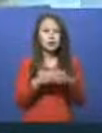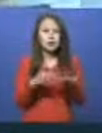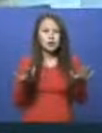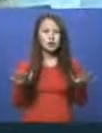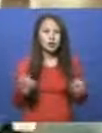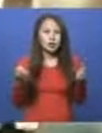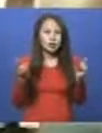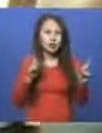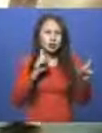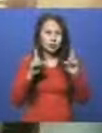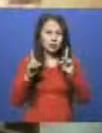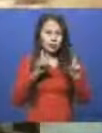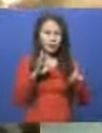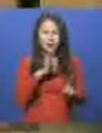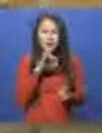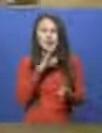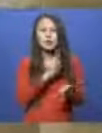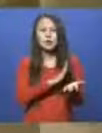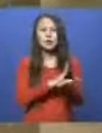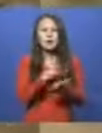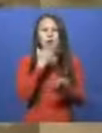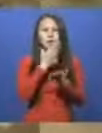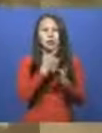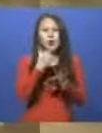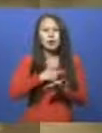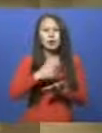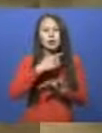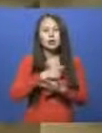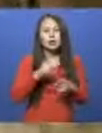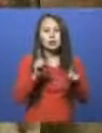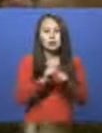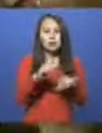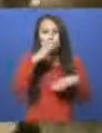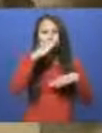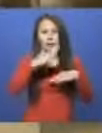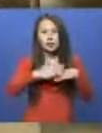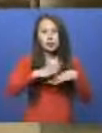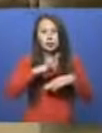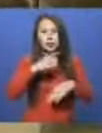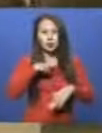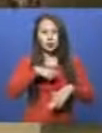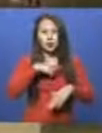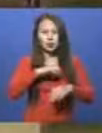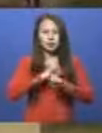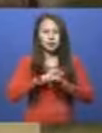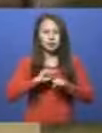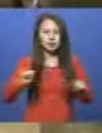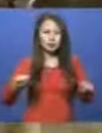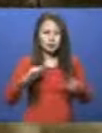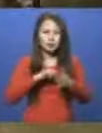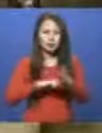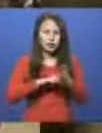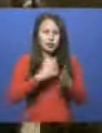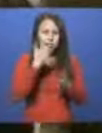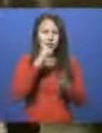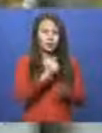көсемі өткізген жиыннан кейін болған. Саясаткер өзінің бронды көлігіне жақындай бергенде бір жанкешті өзін-өзі жарып жіберген. Салдарынан